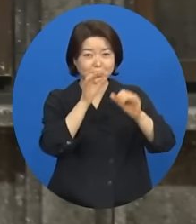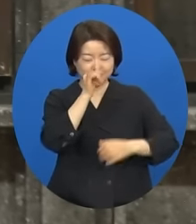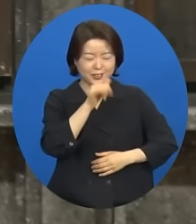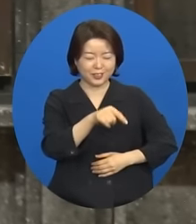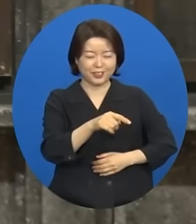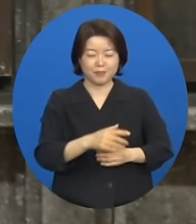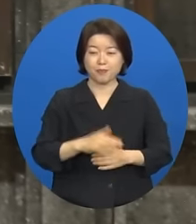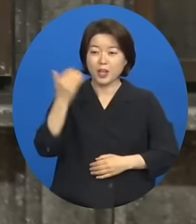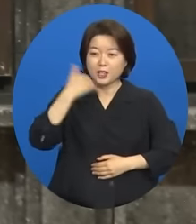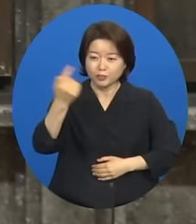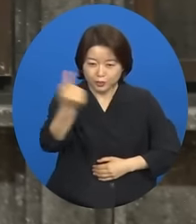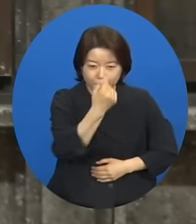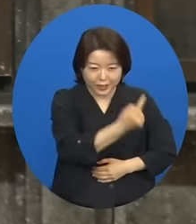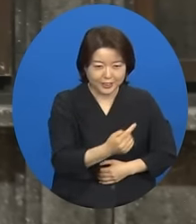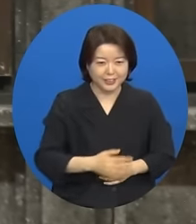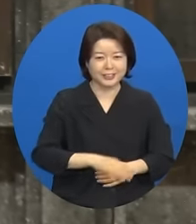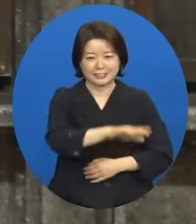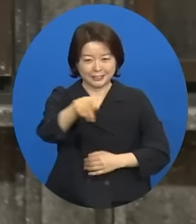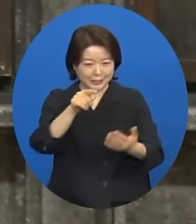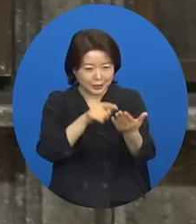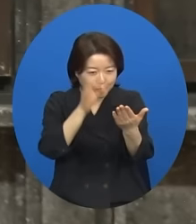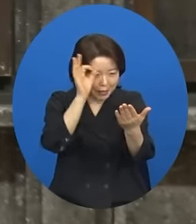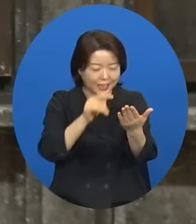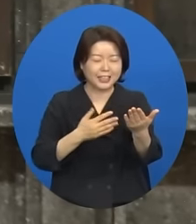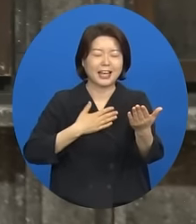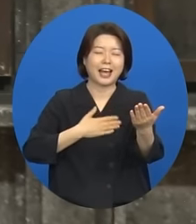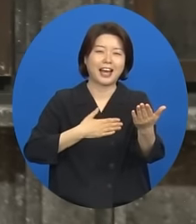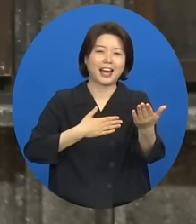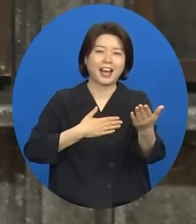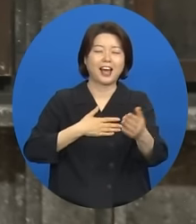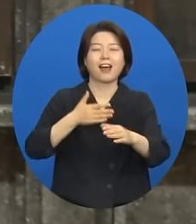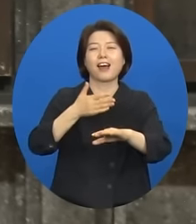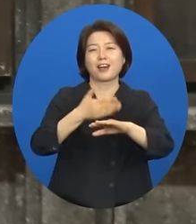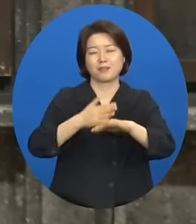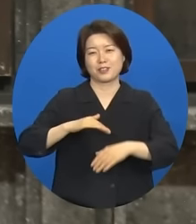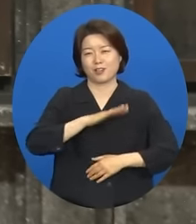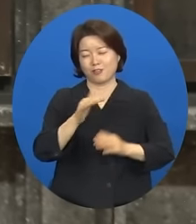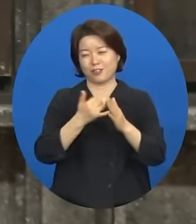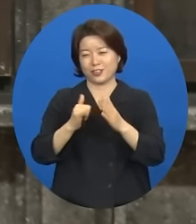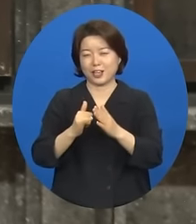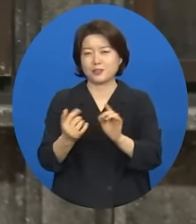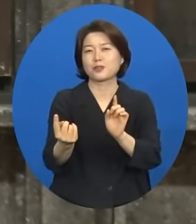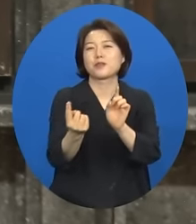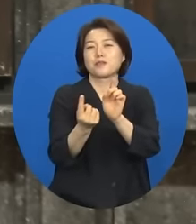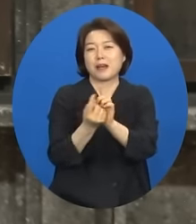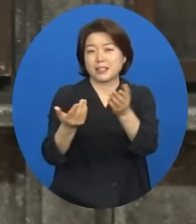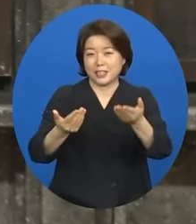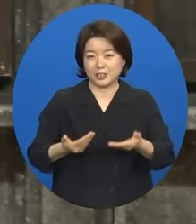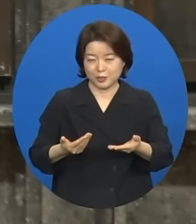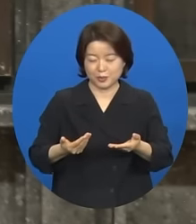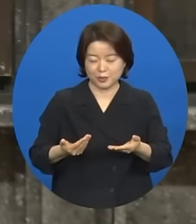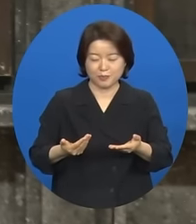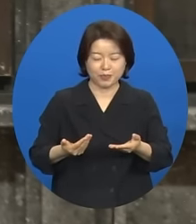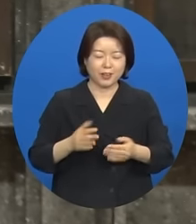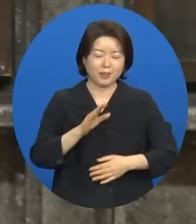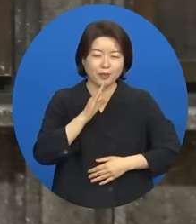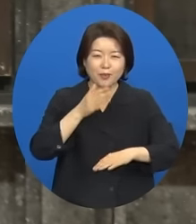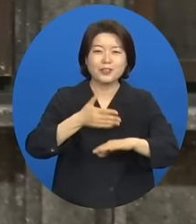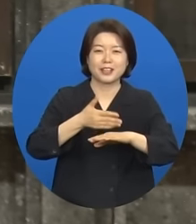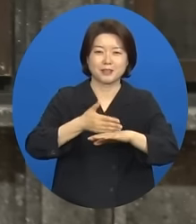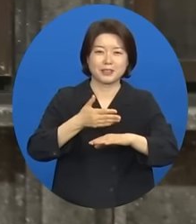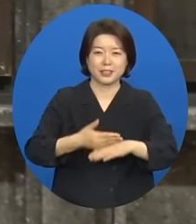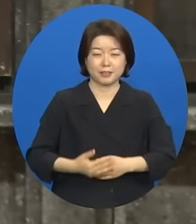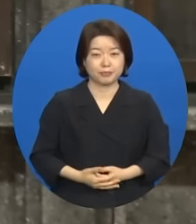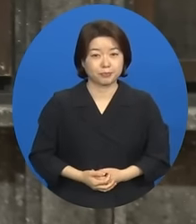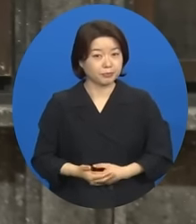누가 오셨는지 다 알고 있습니다. 너무 감사합니다. 정말 저희 가족을 맞이해 주셔서 우리 성도님 대표로 맞이해서 너무나 감사한 거예요.